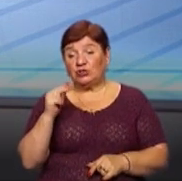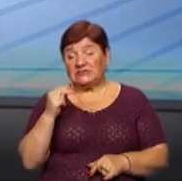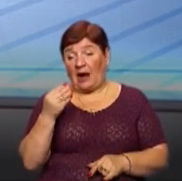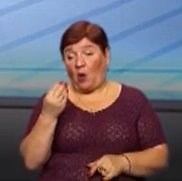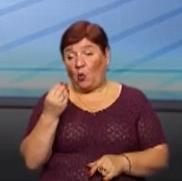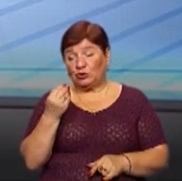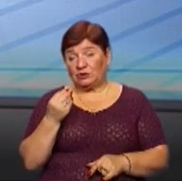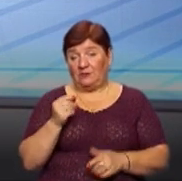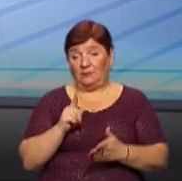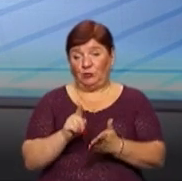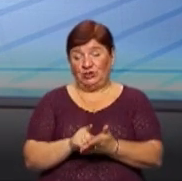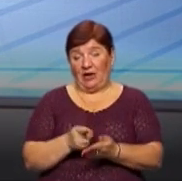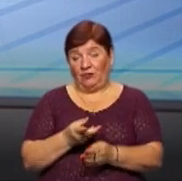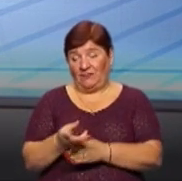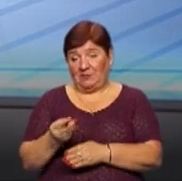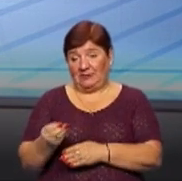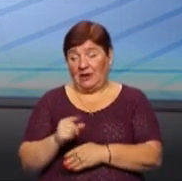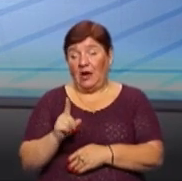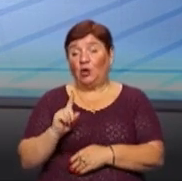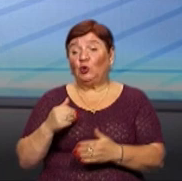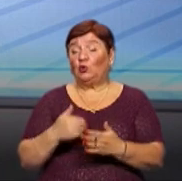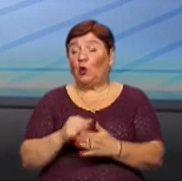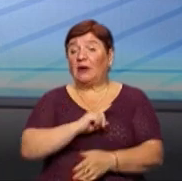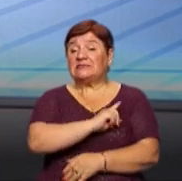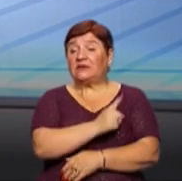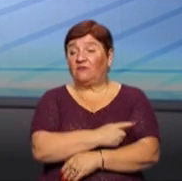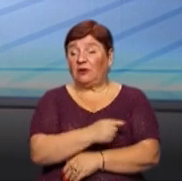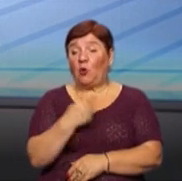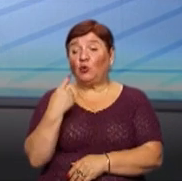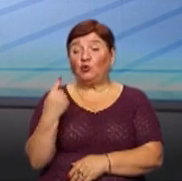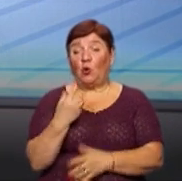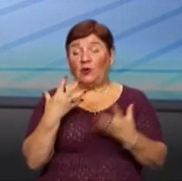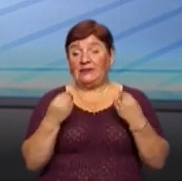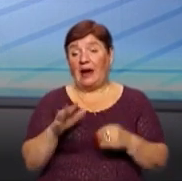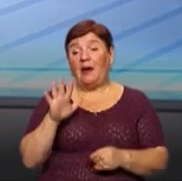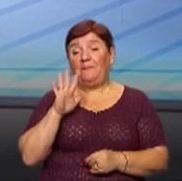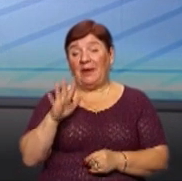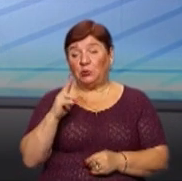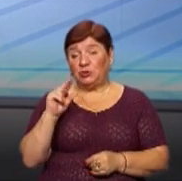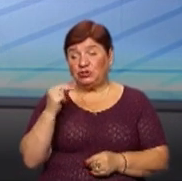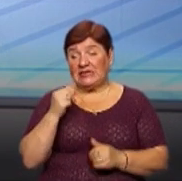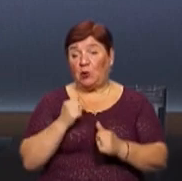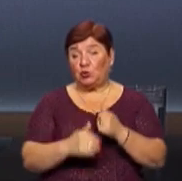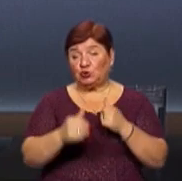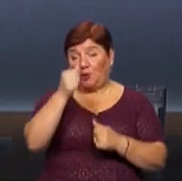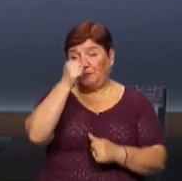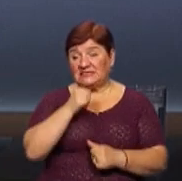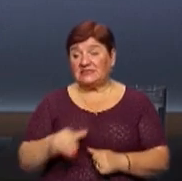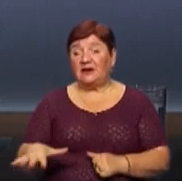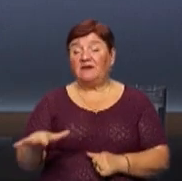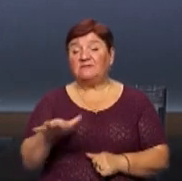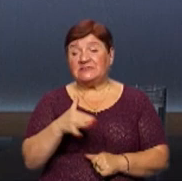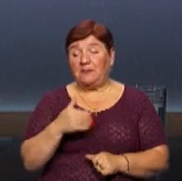пошта розпочинає виплати. Щодо силових структур, у них йде виплата одного дня. Тобто 5 числа кожного місяця ми